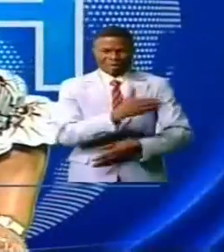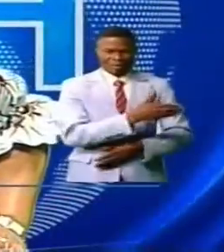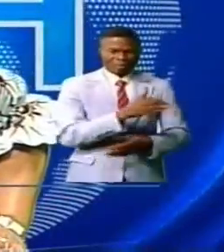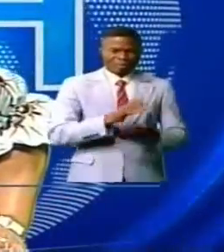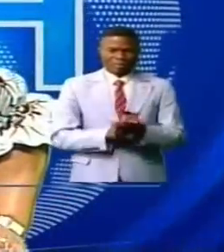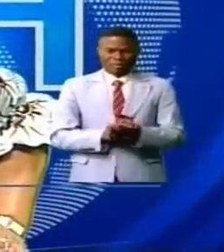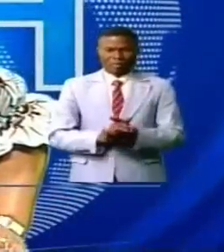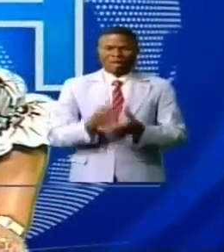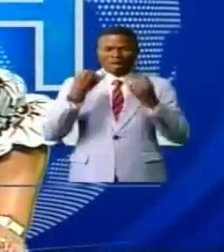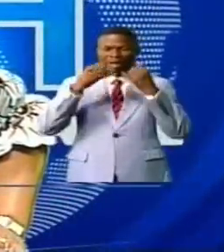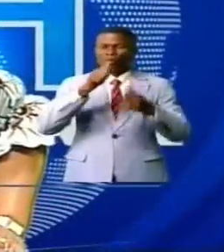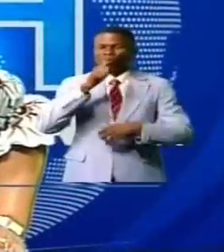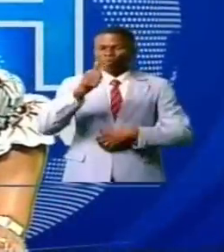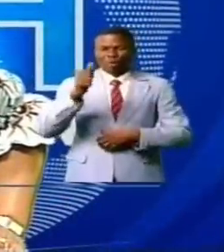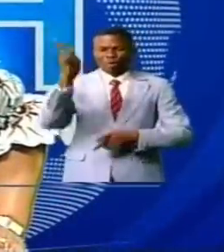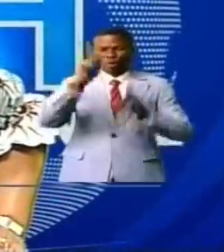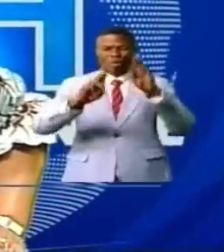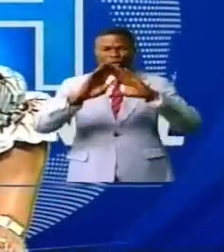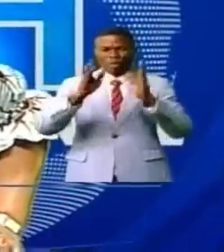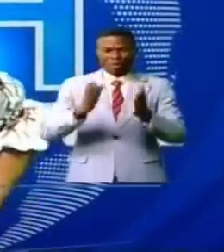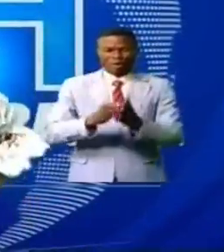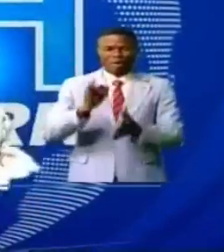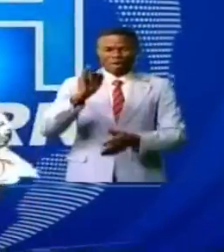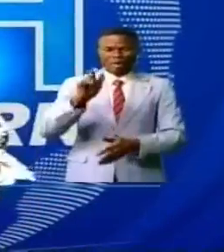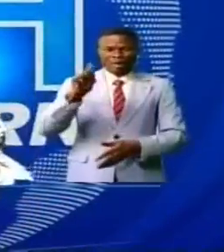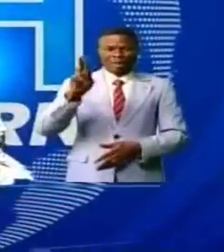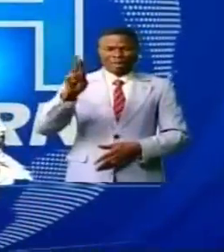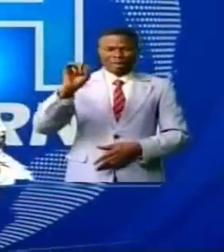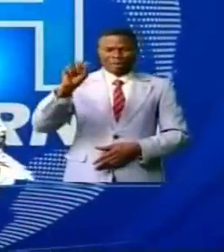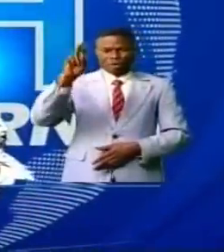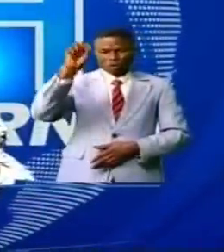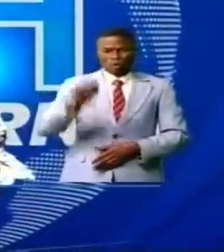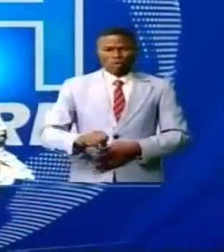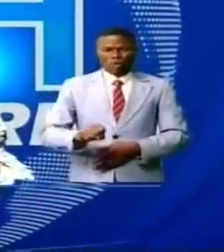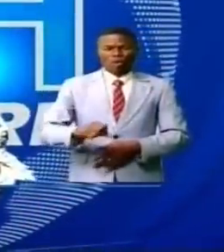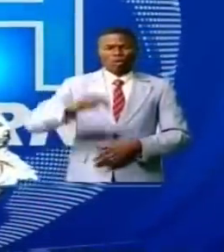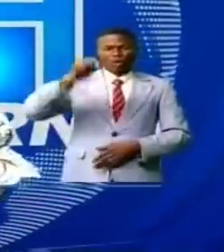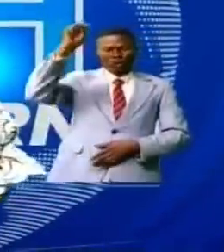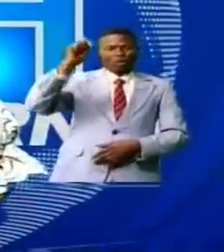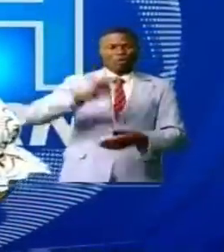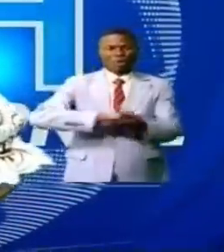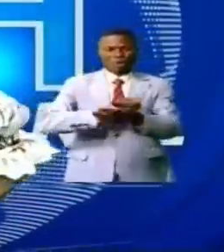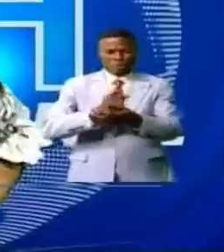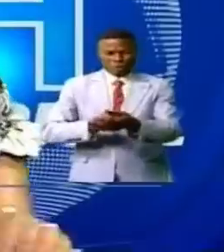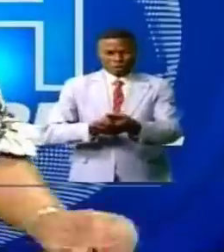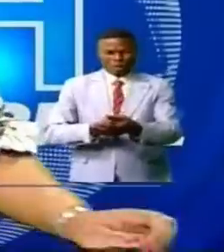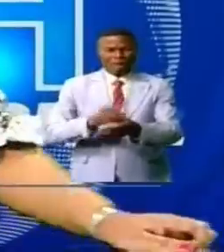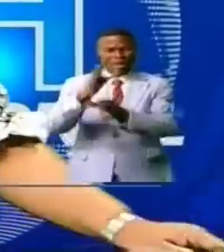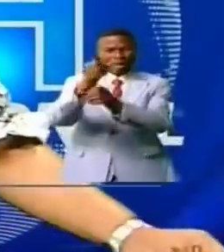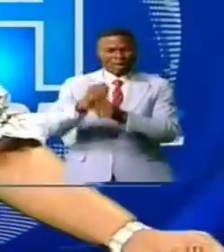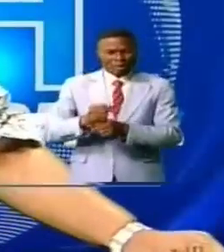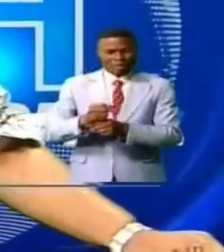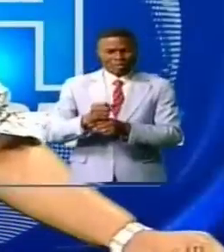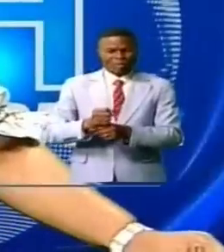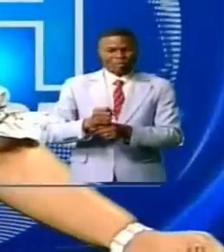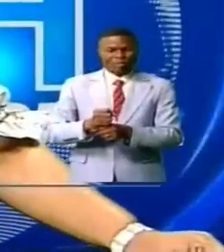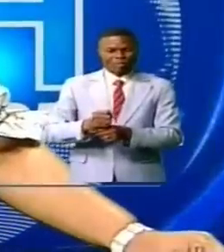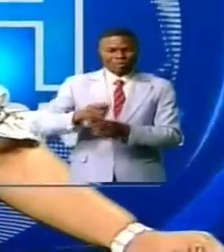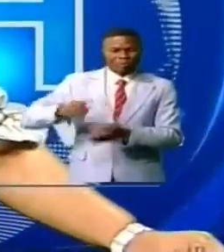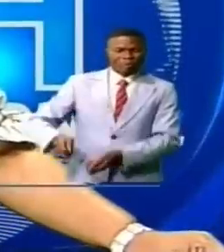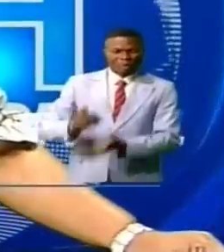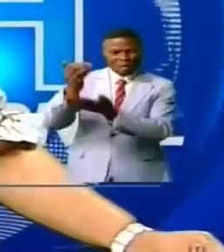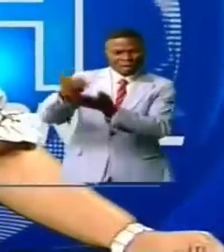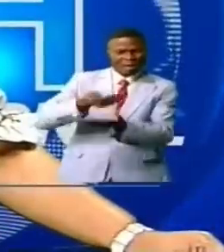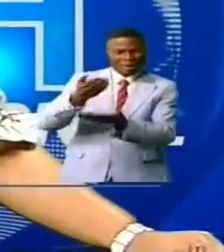Et cette bonne nouvelle pour les populations de l'Ituri, du Nord et Sud Kivu, elles vont désormais bénéficier de l'exploitation minière